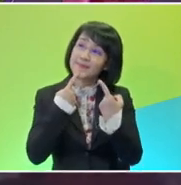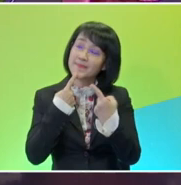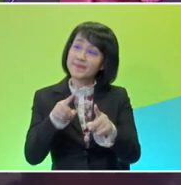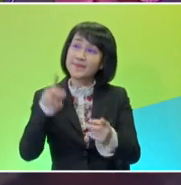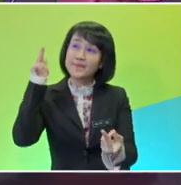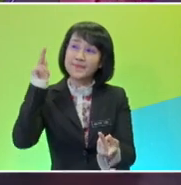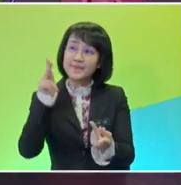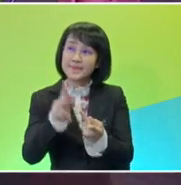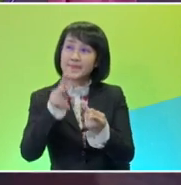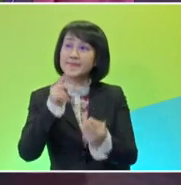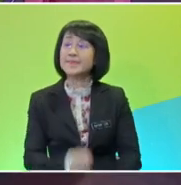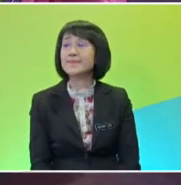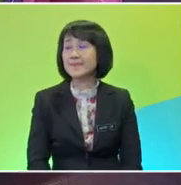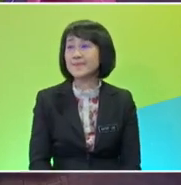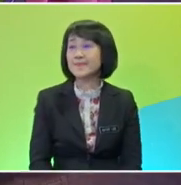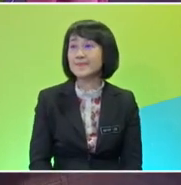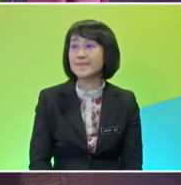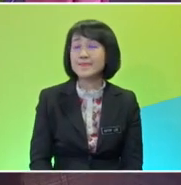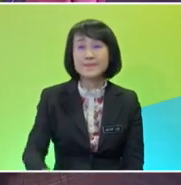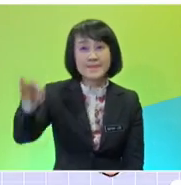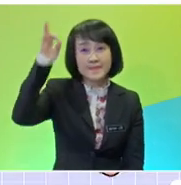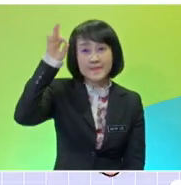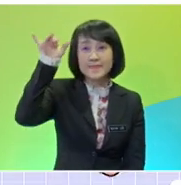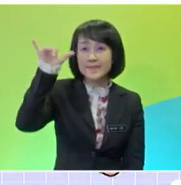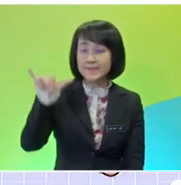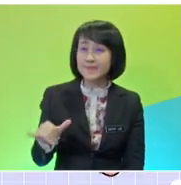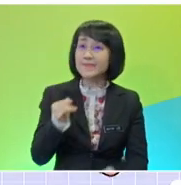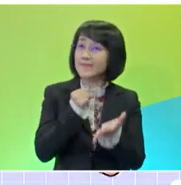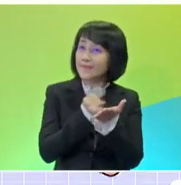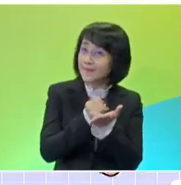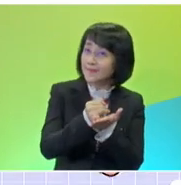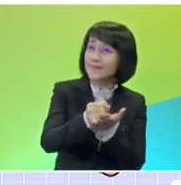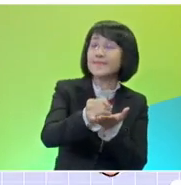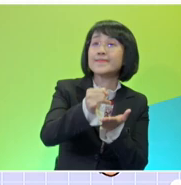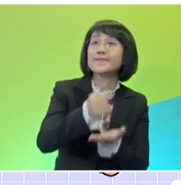Mari kita lihat jawabannya sesuai adalah Fatih yang jujur